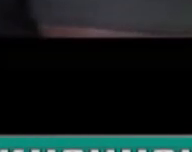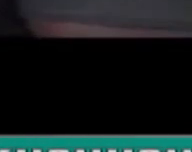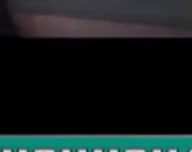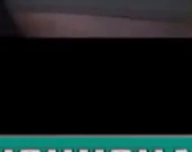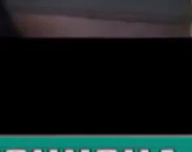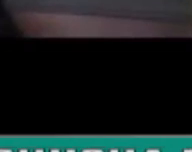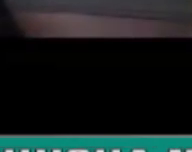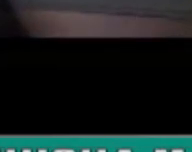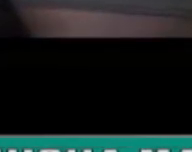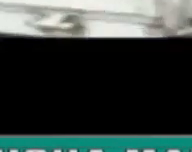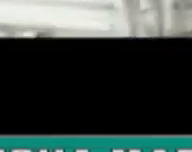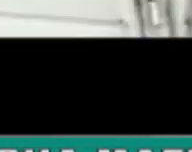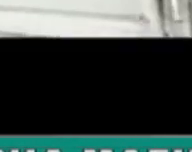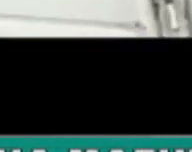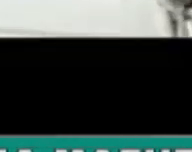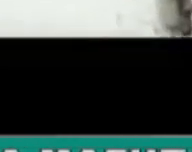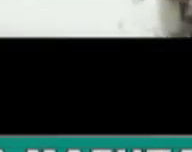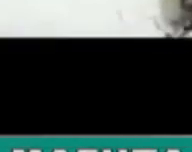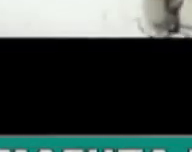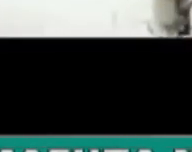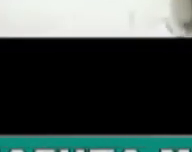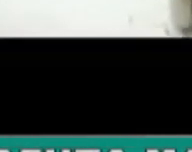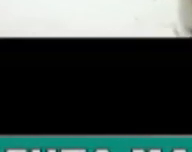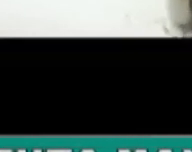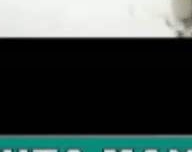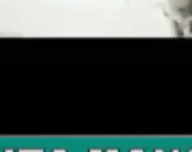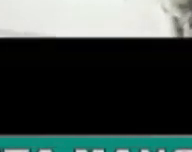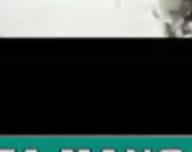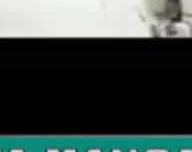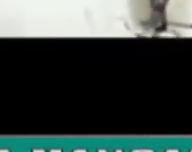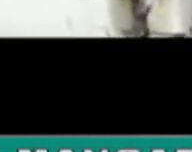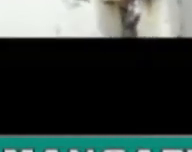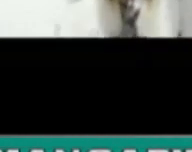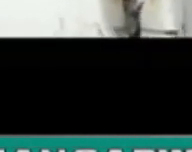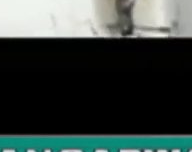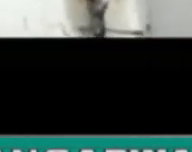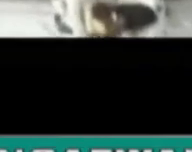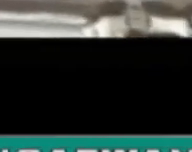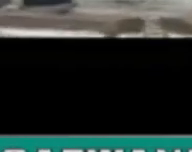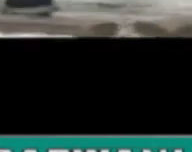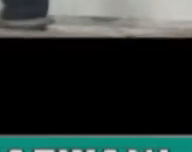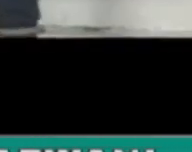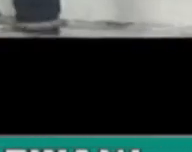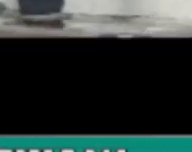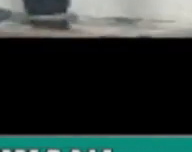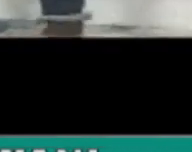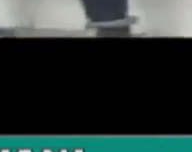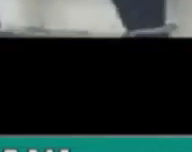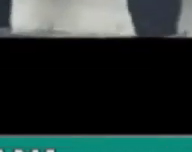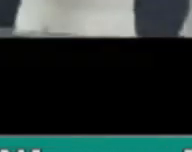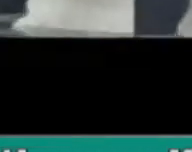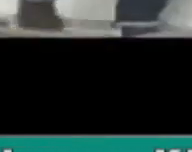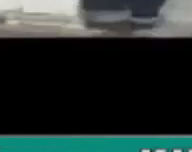Mmoja wa mashuhuda, IJUMAA-14, ametoa rai kwa umma kuwa na ubinadamu wa kuwahisha hospitali watu wanaopatwa na matukio ya aina